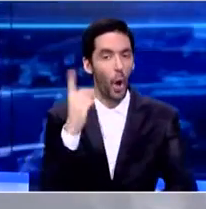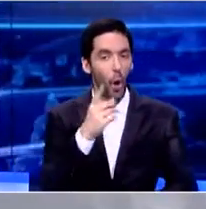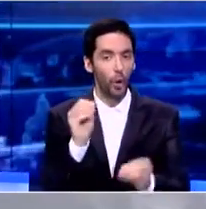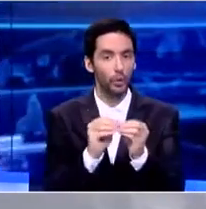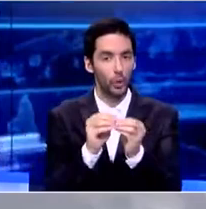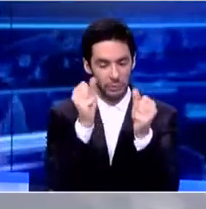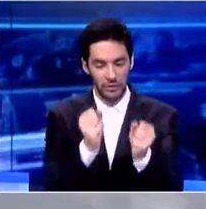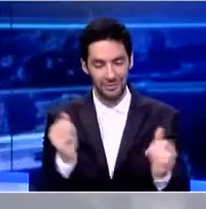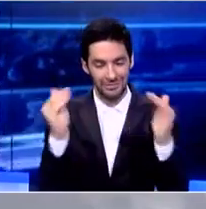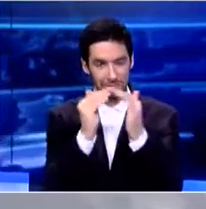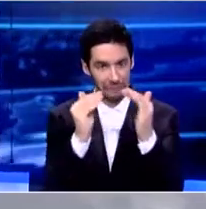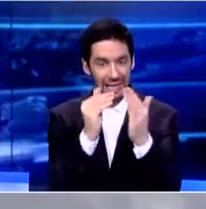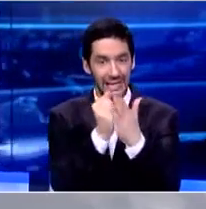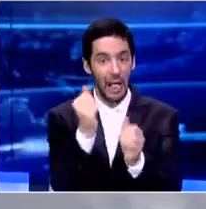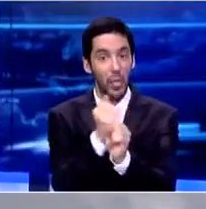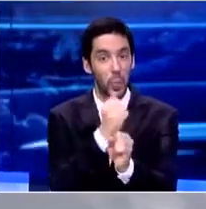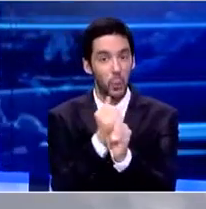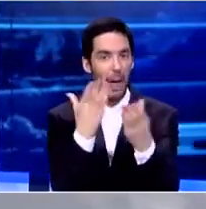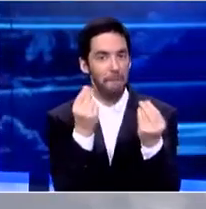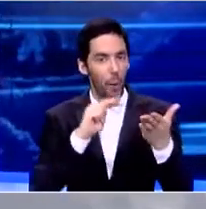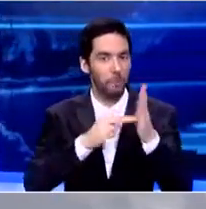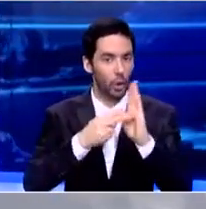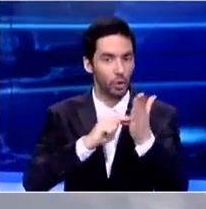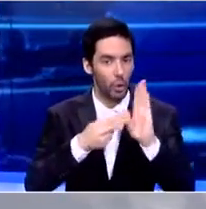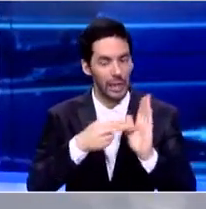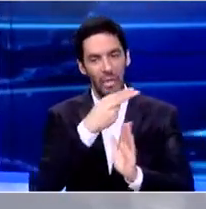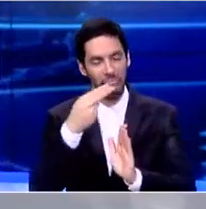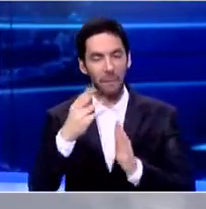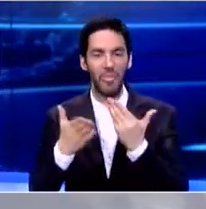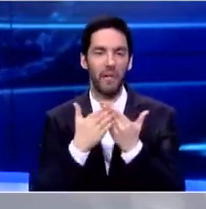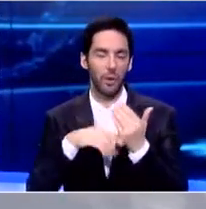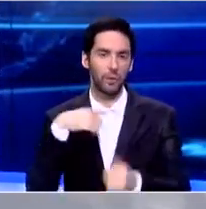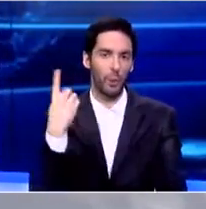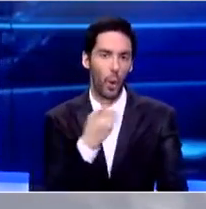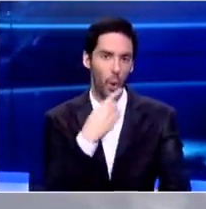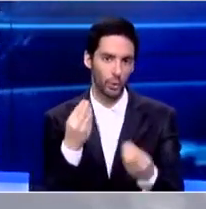εργασίας, κερδίζουμε χρόνο και σώζουμε ζωές.